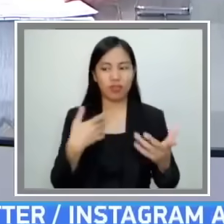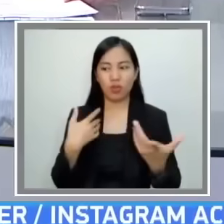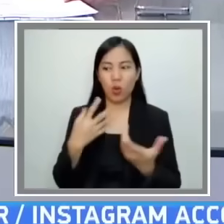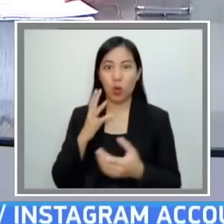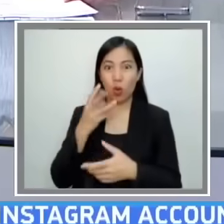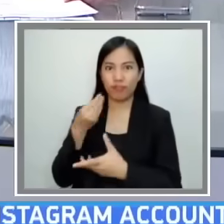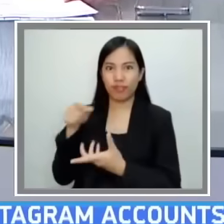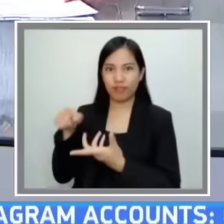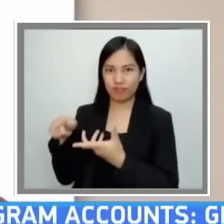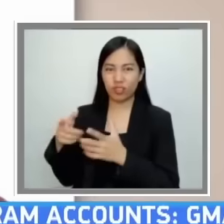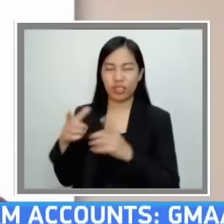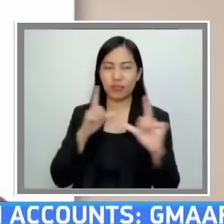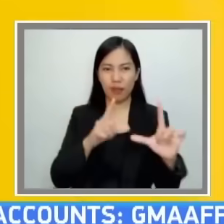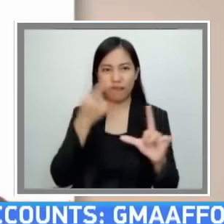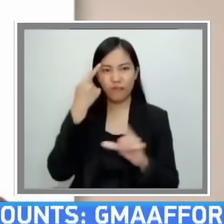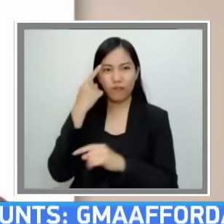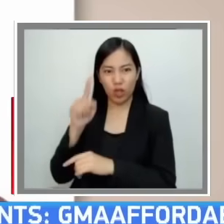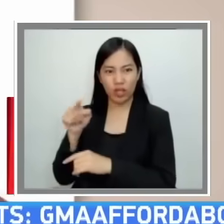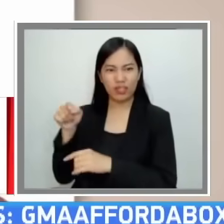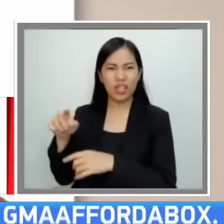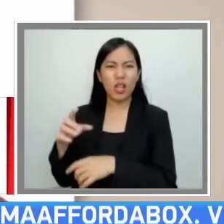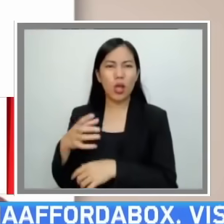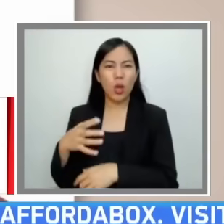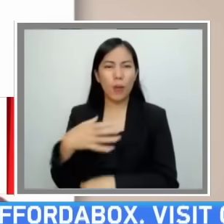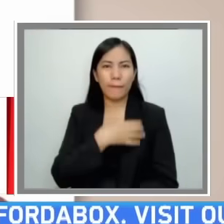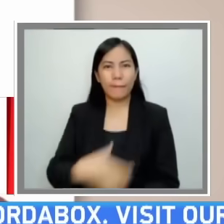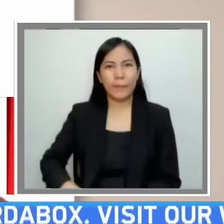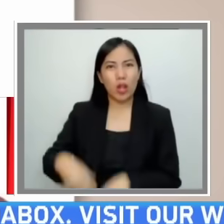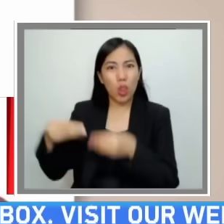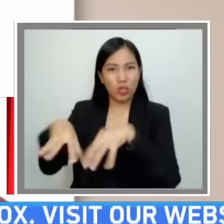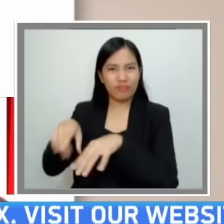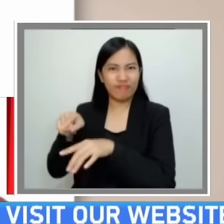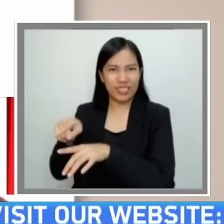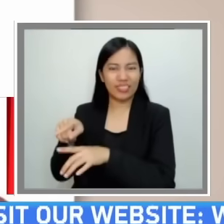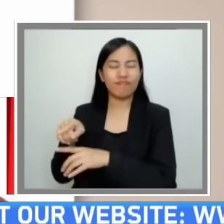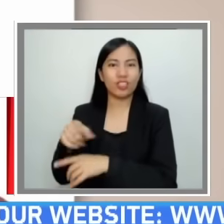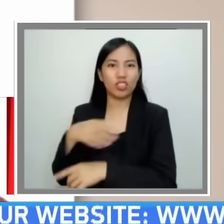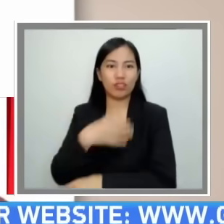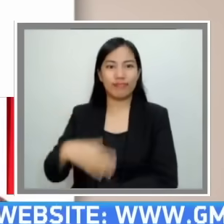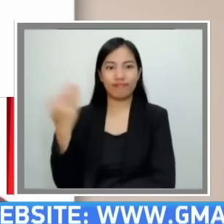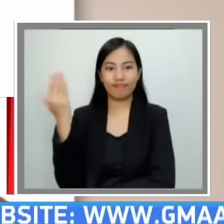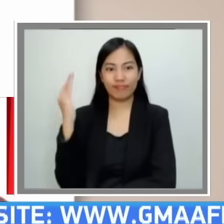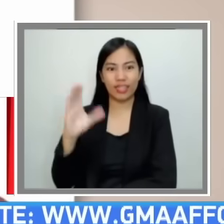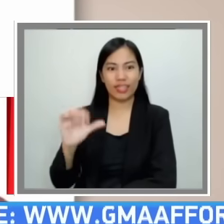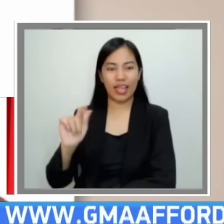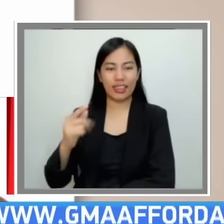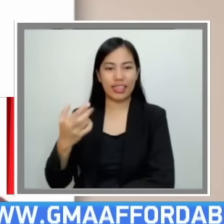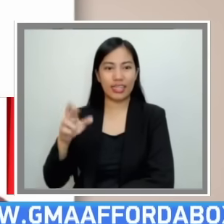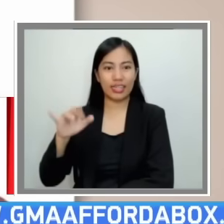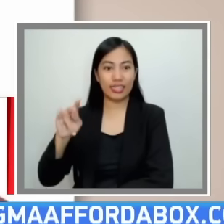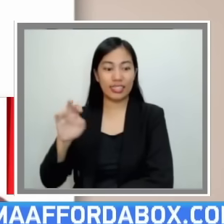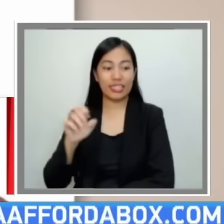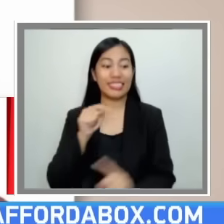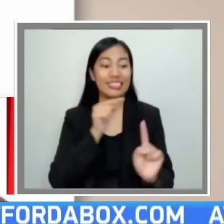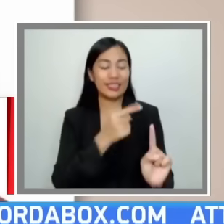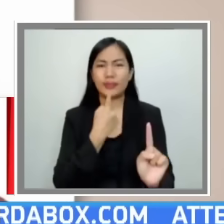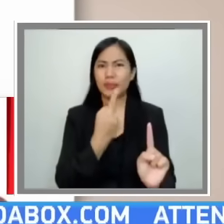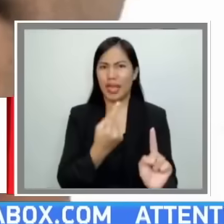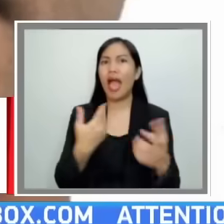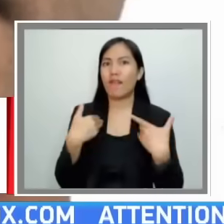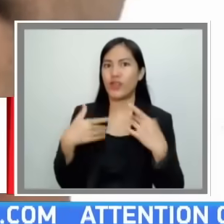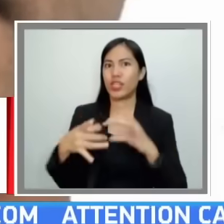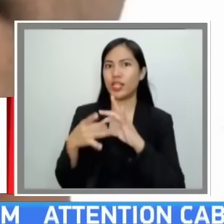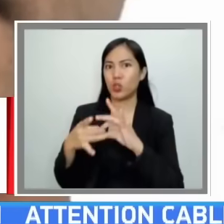Sa pagharap ni Police Major Alan De Castro kina PNP Chief Benjamin Acorda Jr. at CIDG Director Romeo Karamat, doon